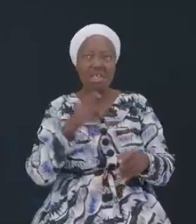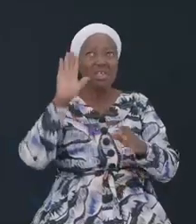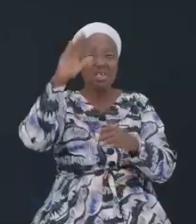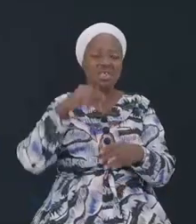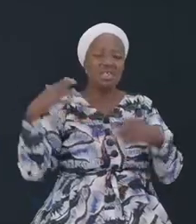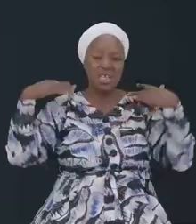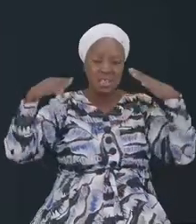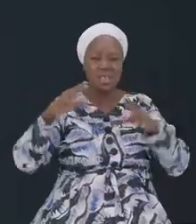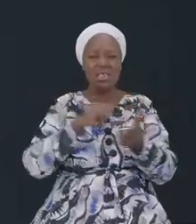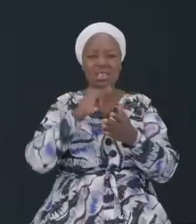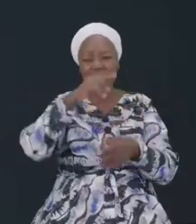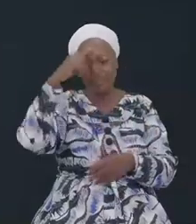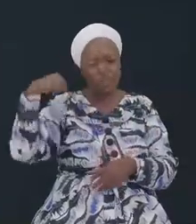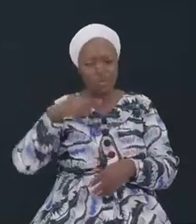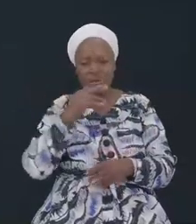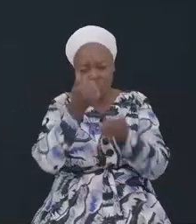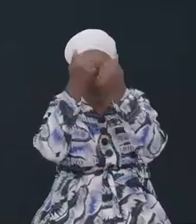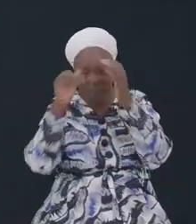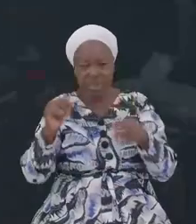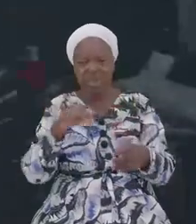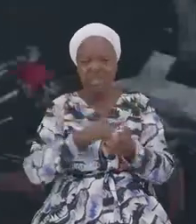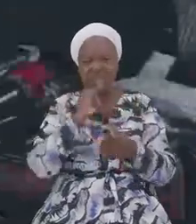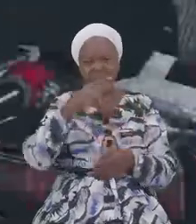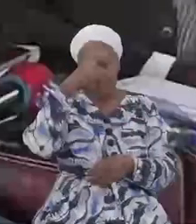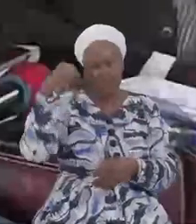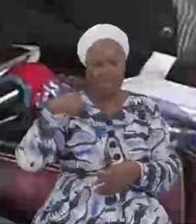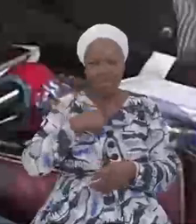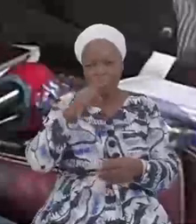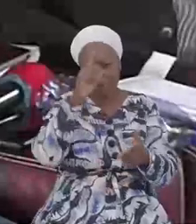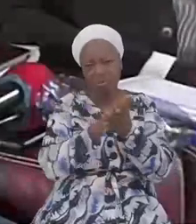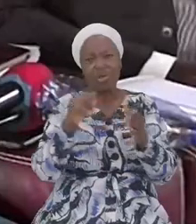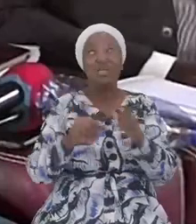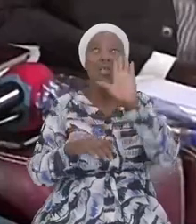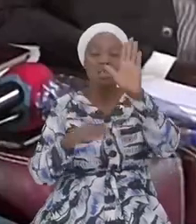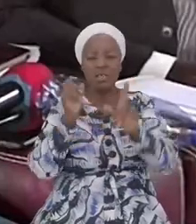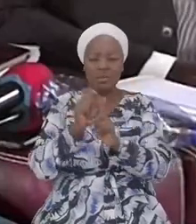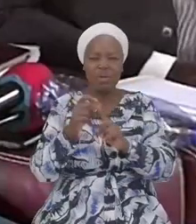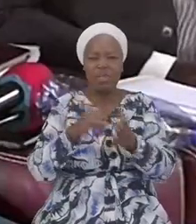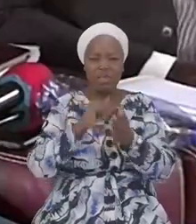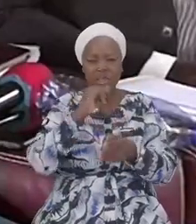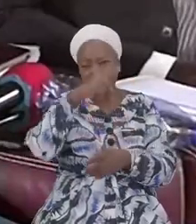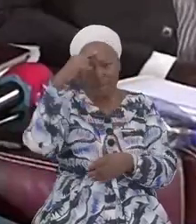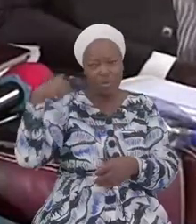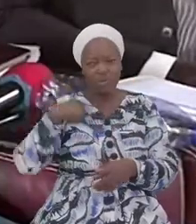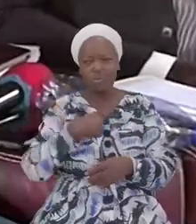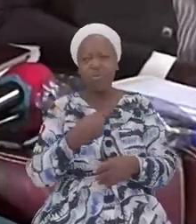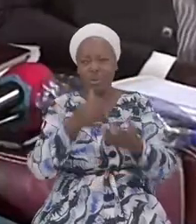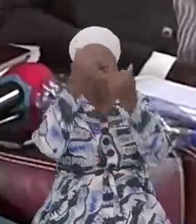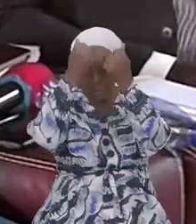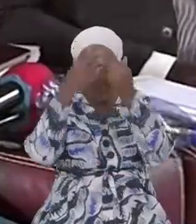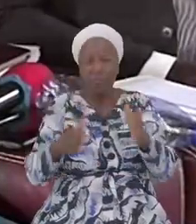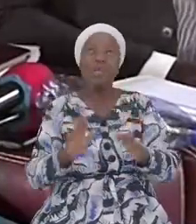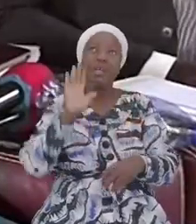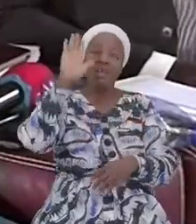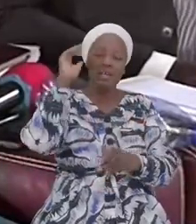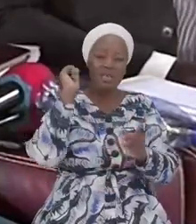nous l'obéissons, c'est parce que nous croyons en sa parole, c'est parce que nous obéissons à sa